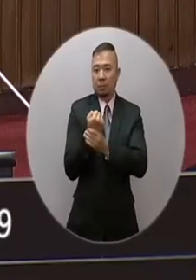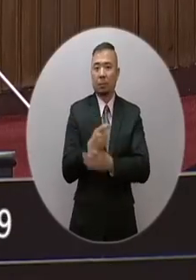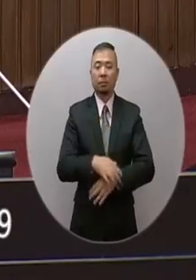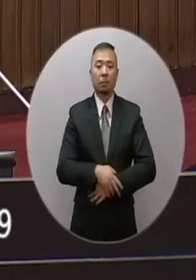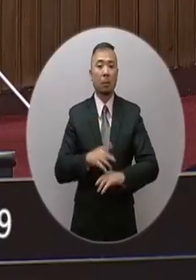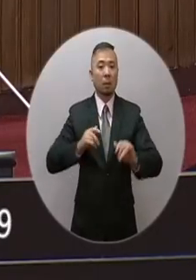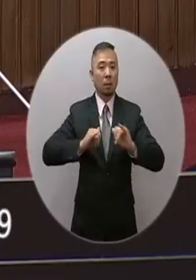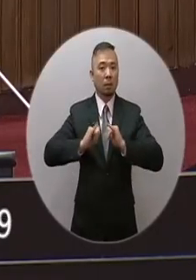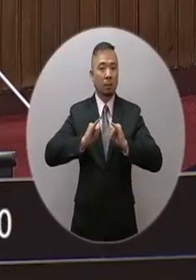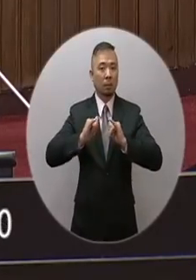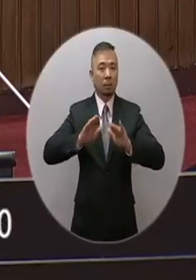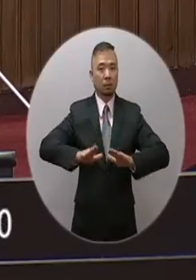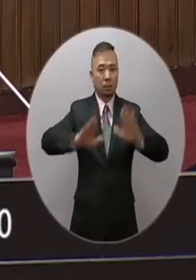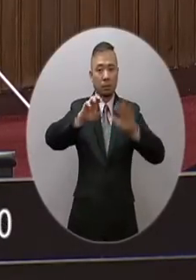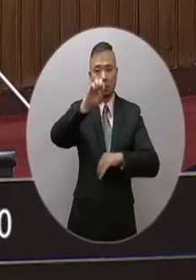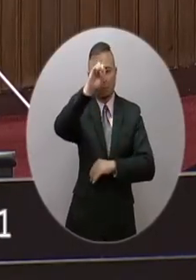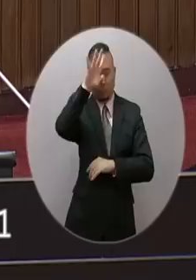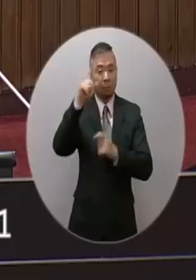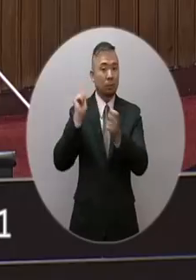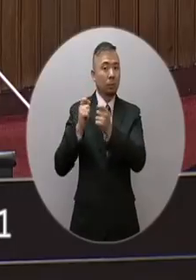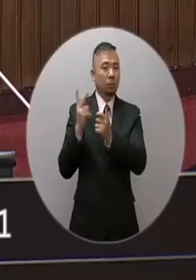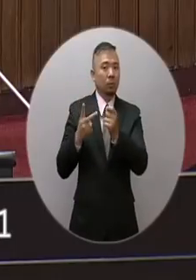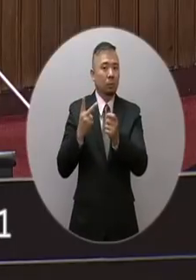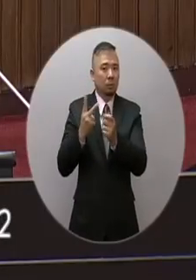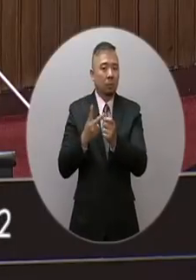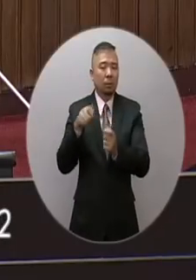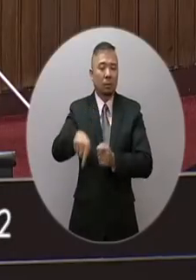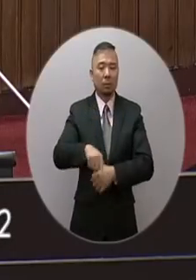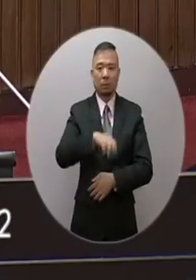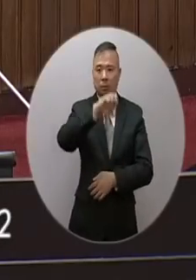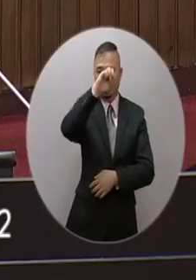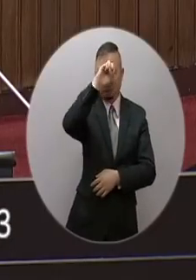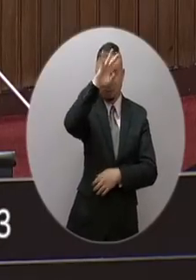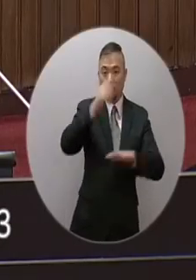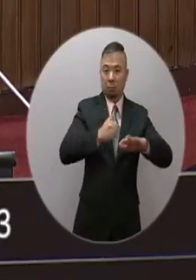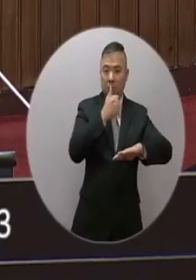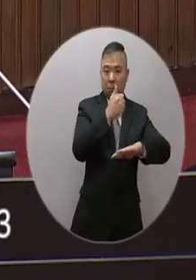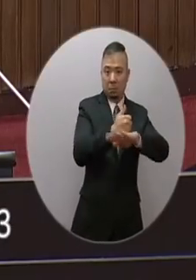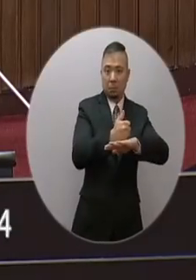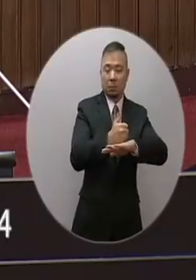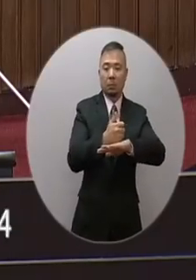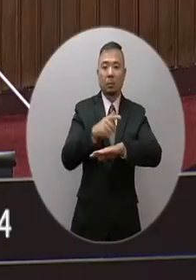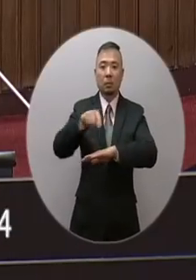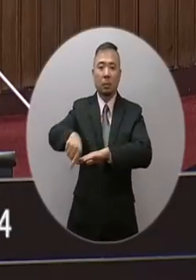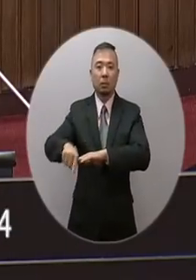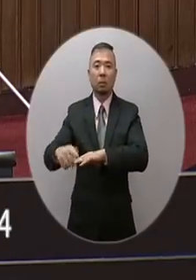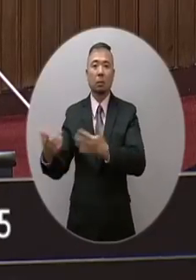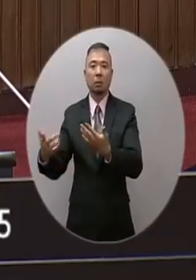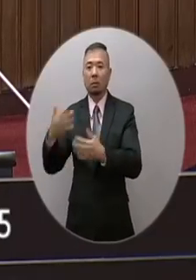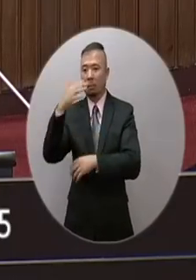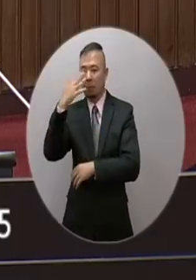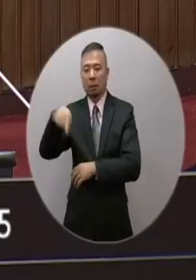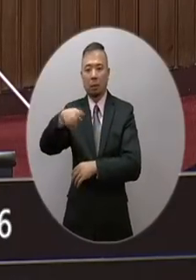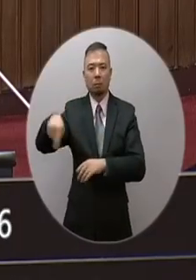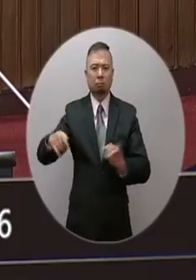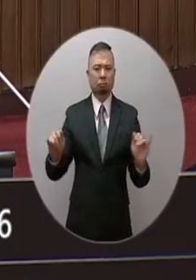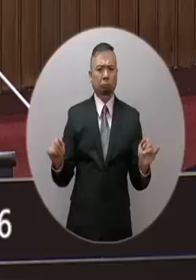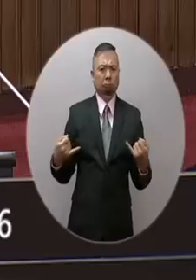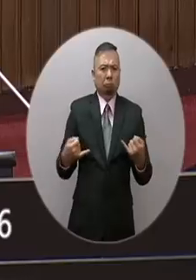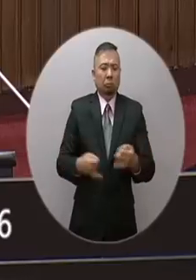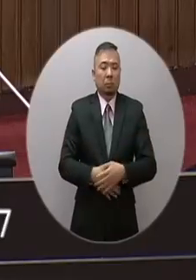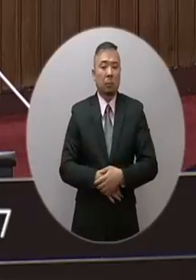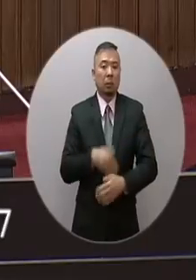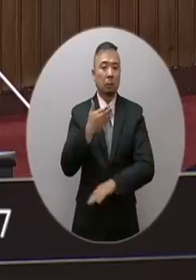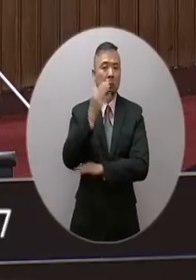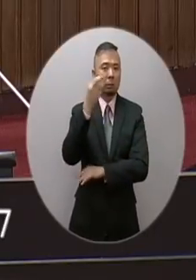近2年来，朝野更对立，社会更分裂，政治更纷争，政局